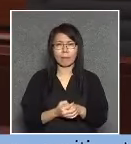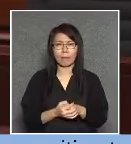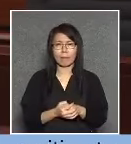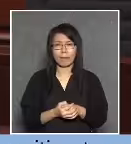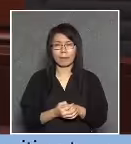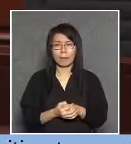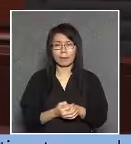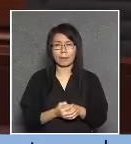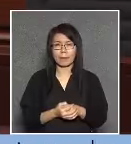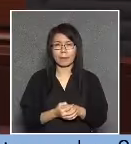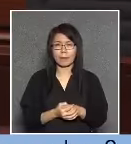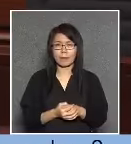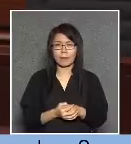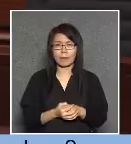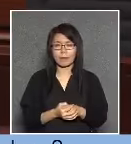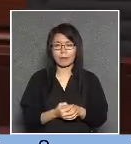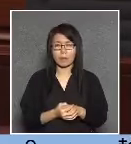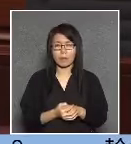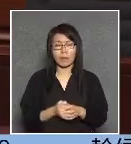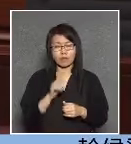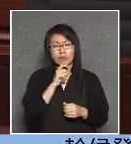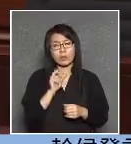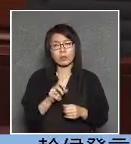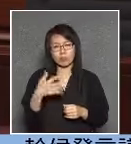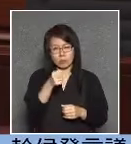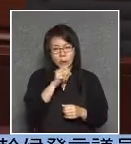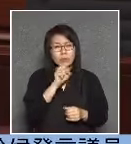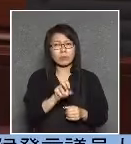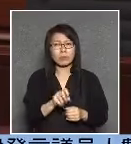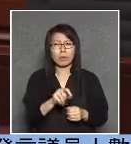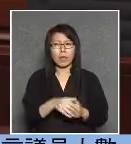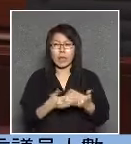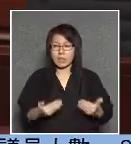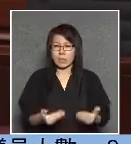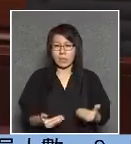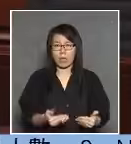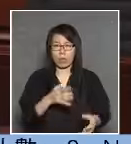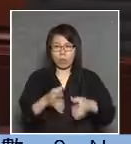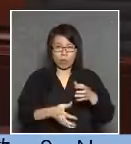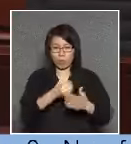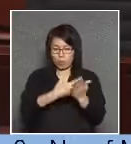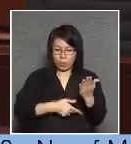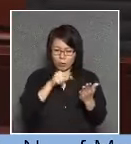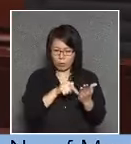主席，順帶提一提，在現時我們的議事規則裏面有